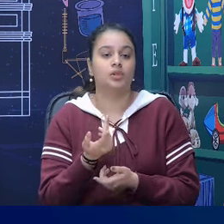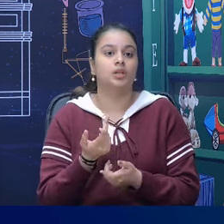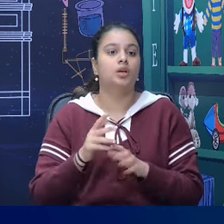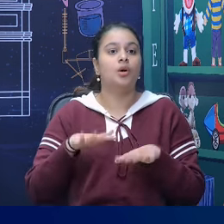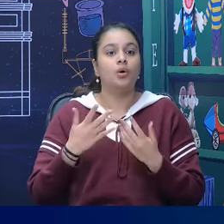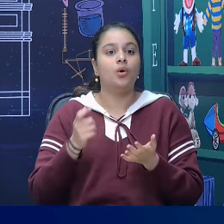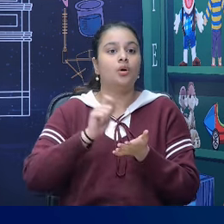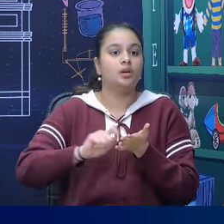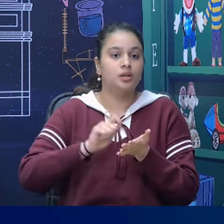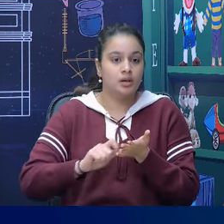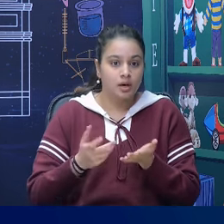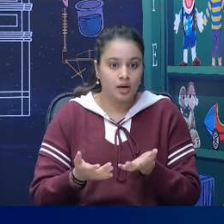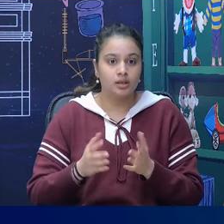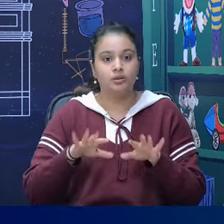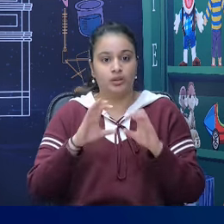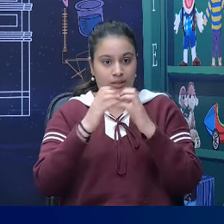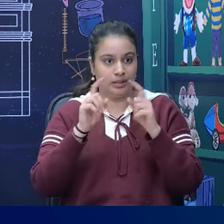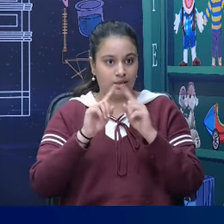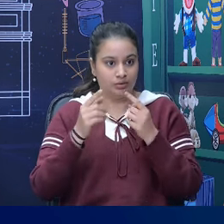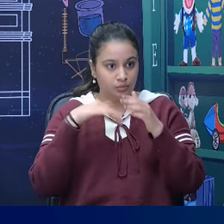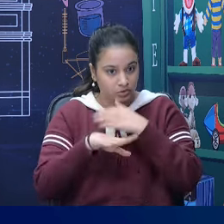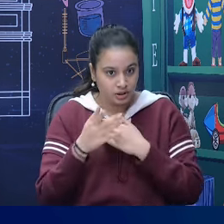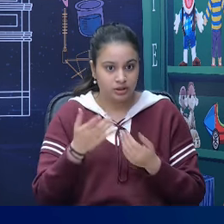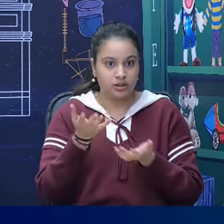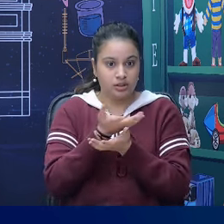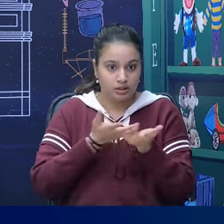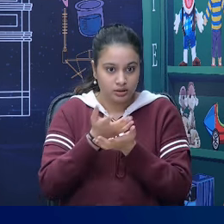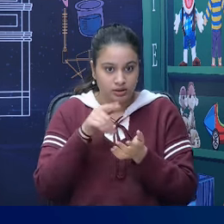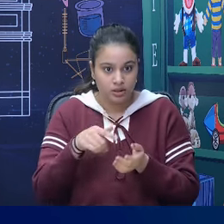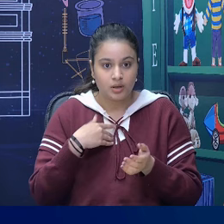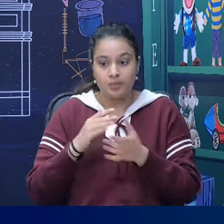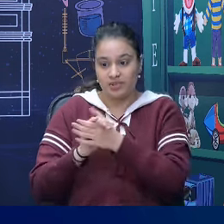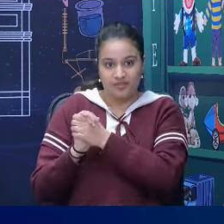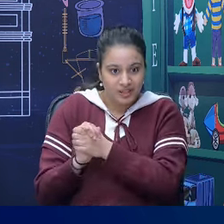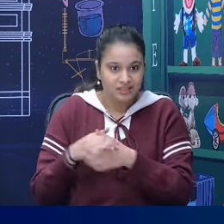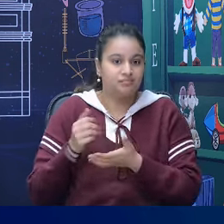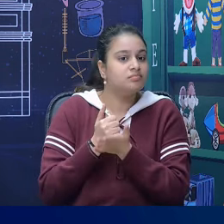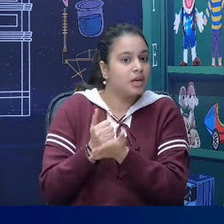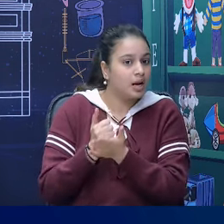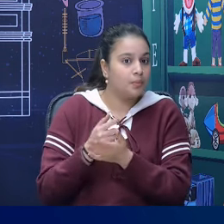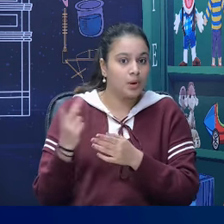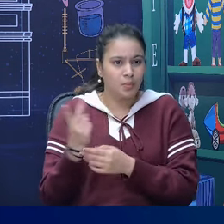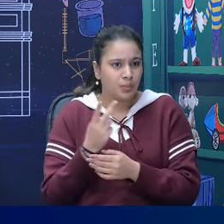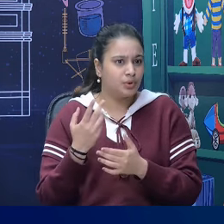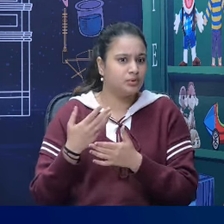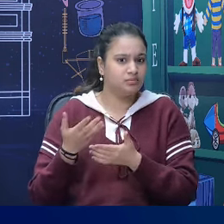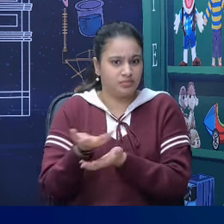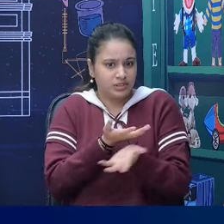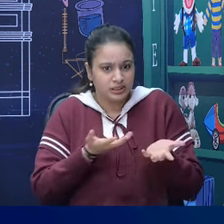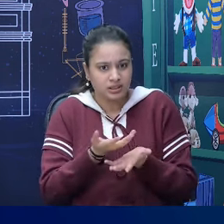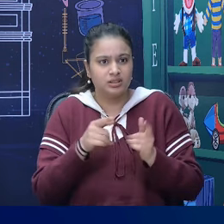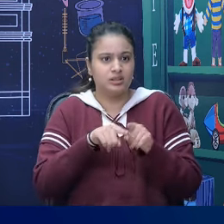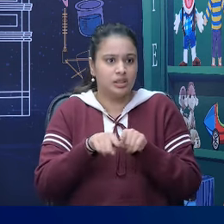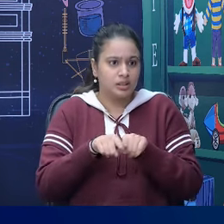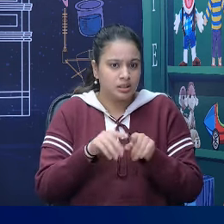वो क्लासरूम में चर्चा करें अपने साथियों से उनको हेल्प करें तो जब वो आपस में बात करते हैं और एक दूसरे को एग्जांपल्स